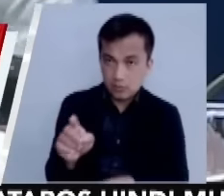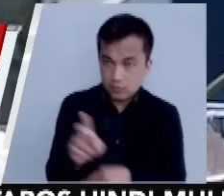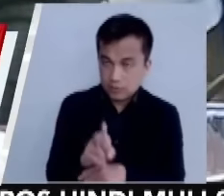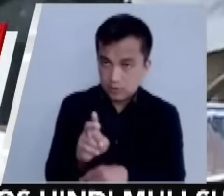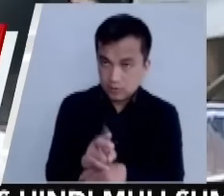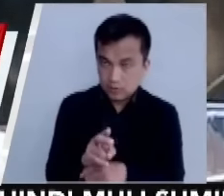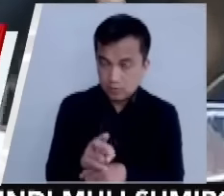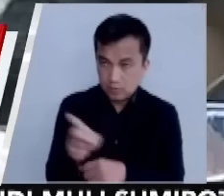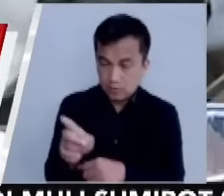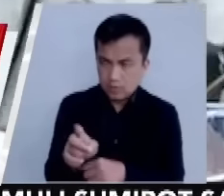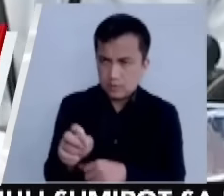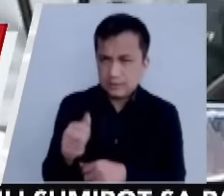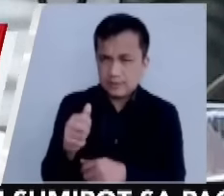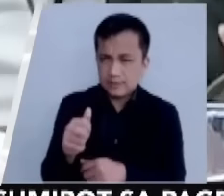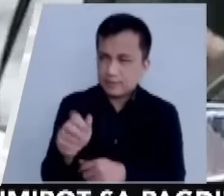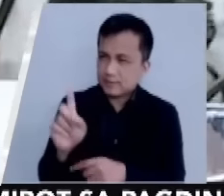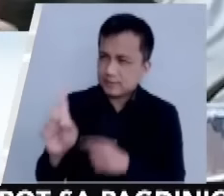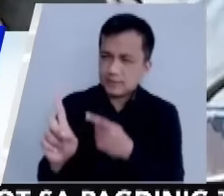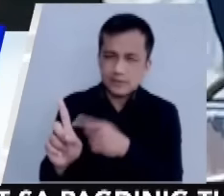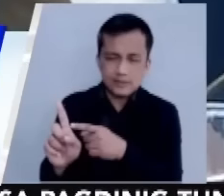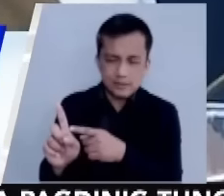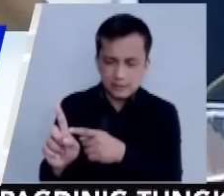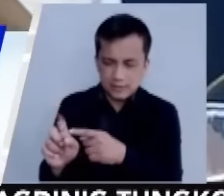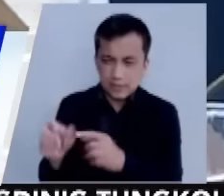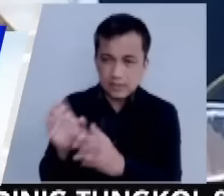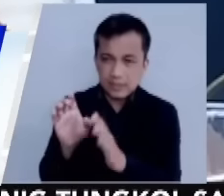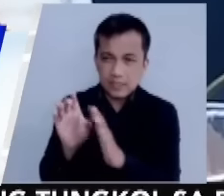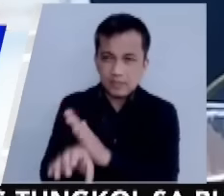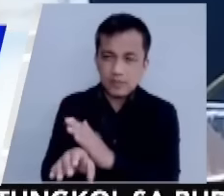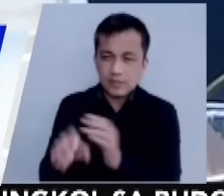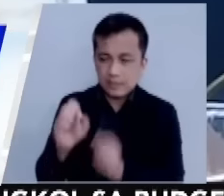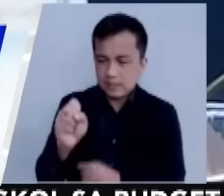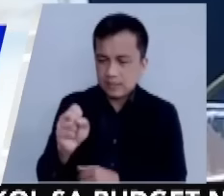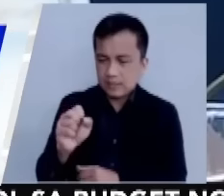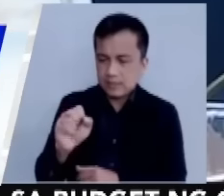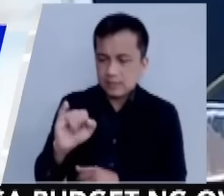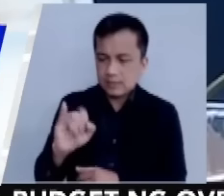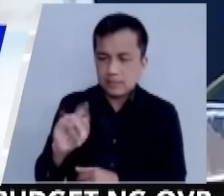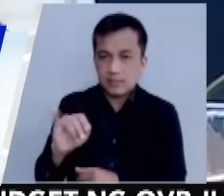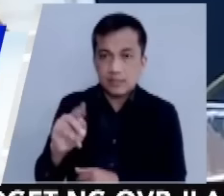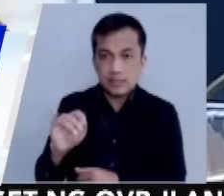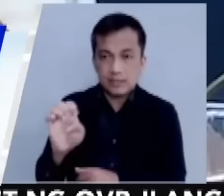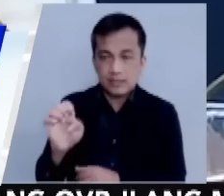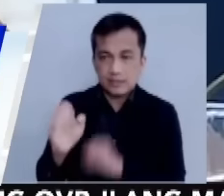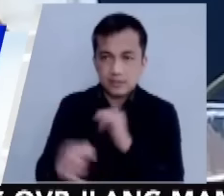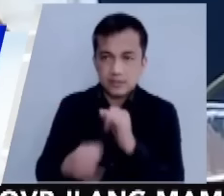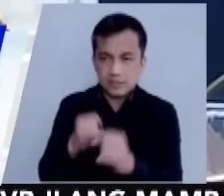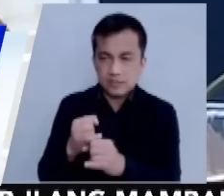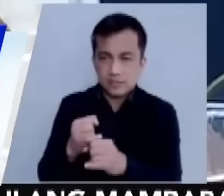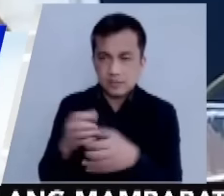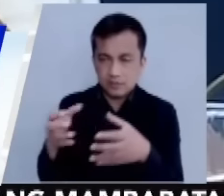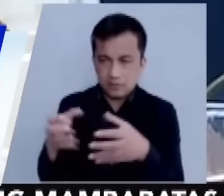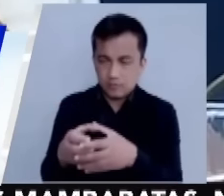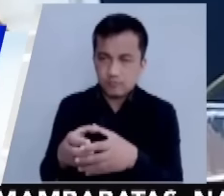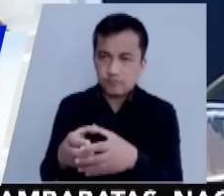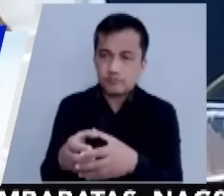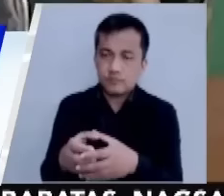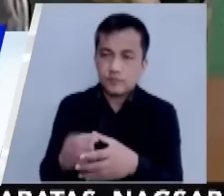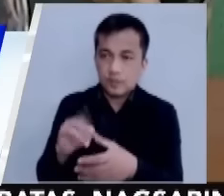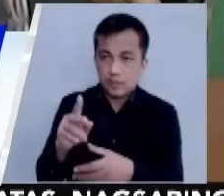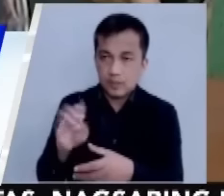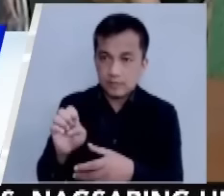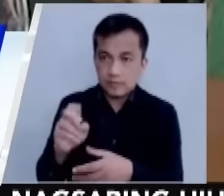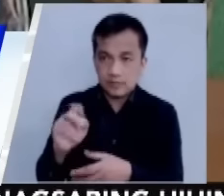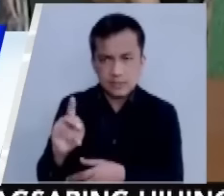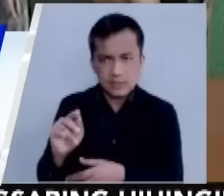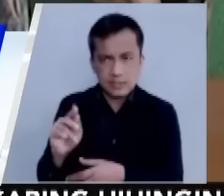isang criminal syndicate, international group o crime syndicate. Your